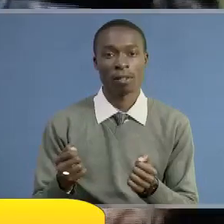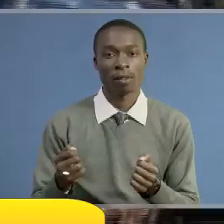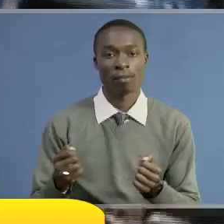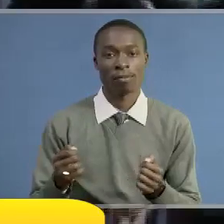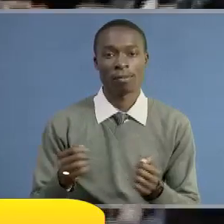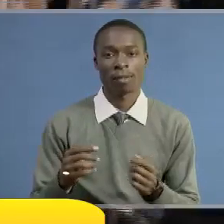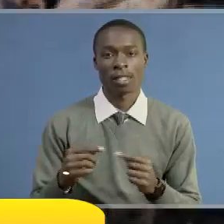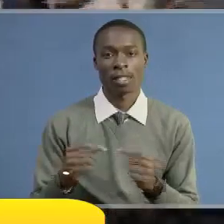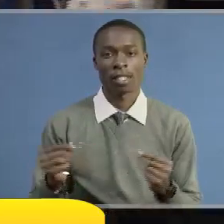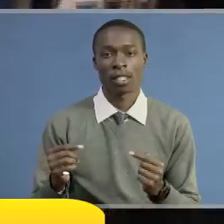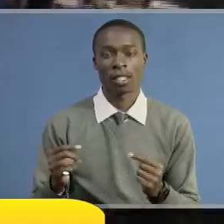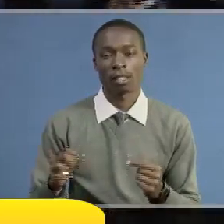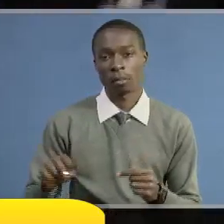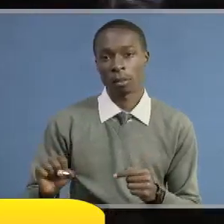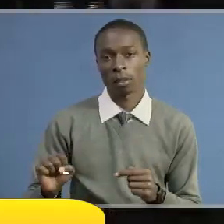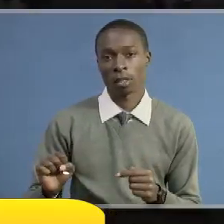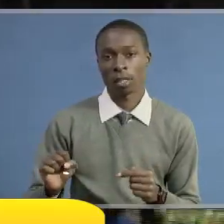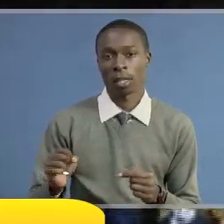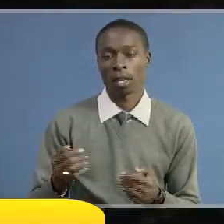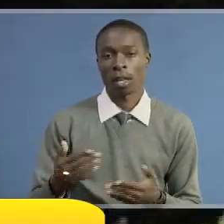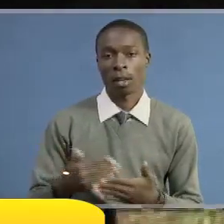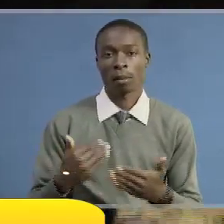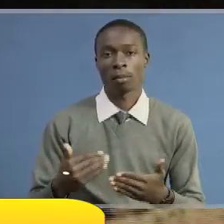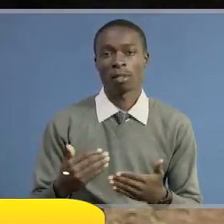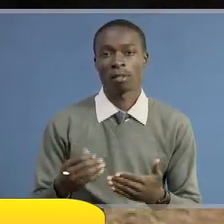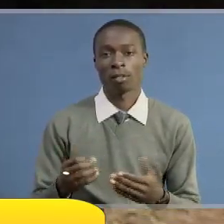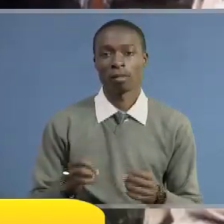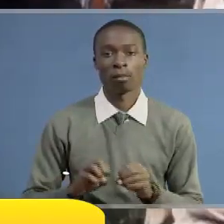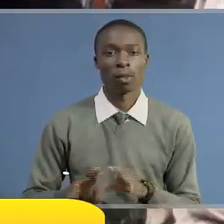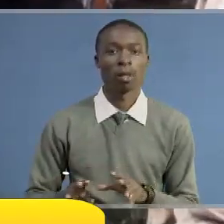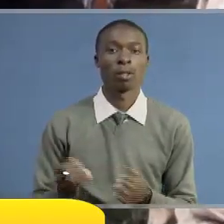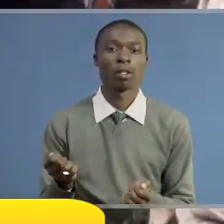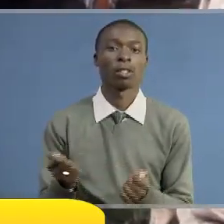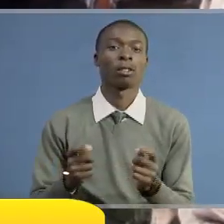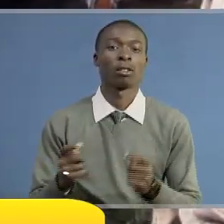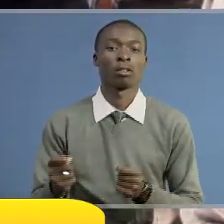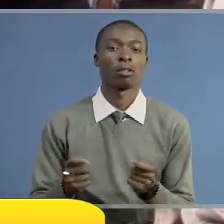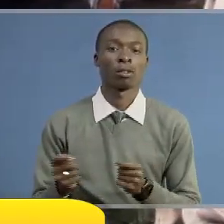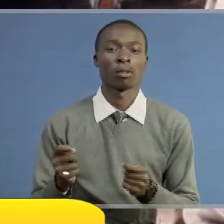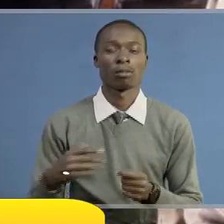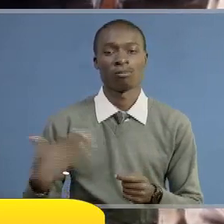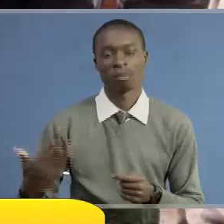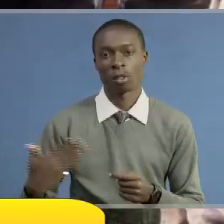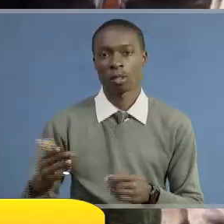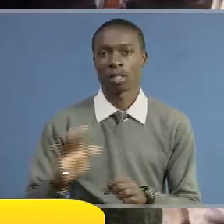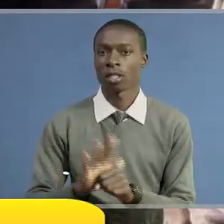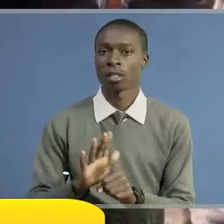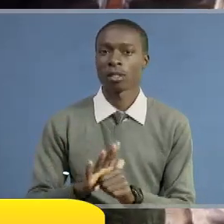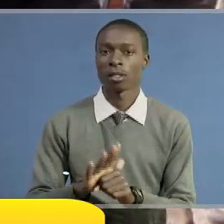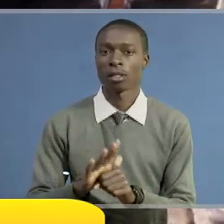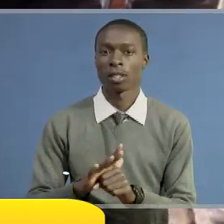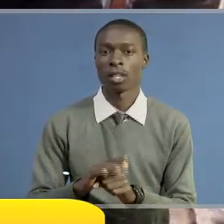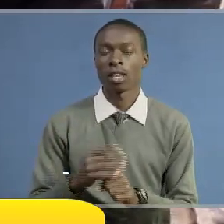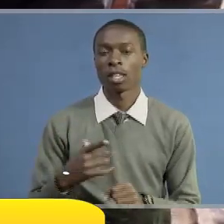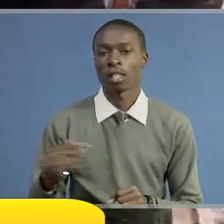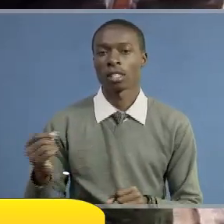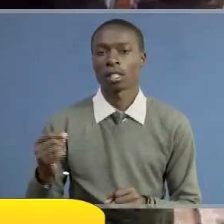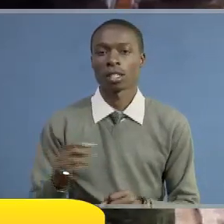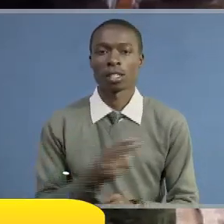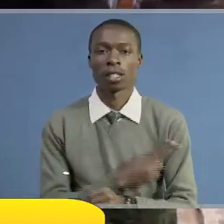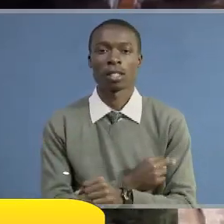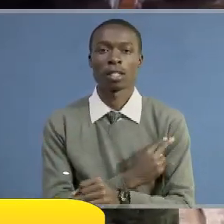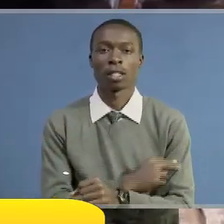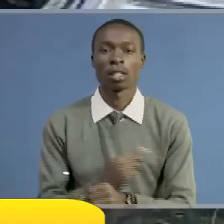kumgonga mwendesha bodaboda kabla ya kushindwa kulidhibiti na kubingiria mara kadhaa. Pamela na dereva wake walikimbizwa katika hospitali